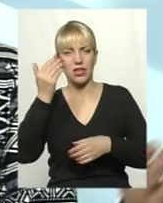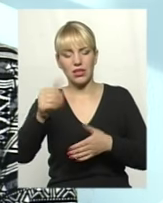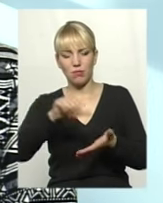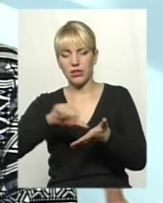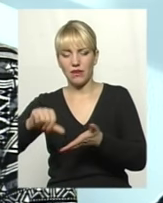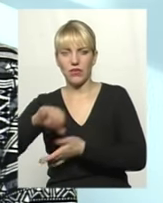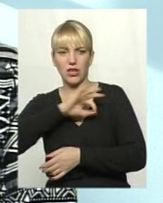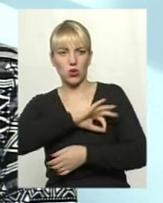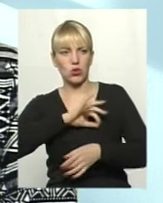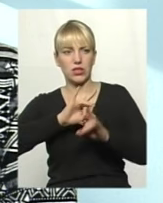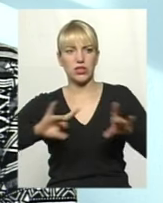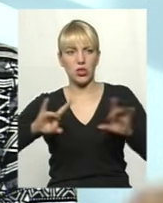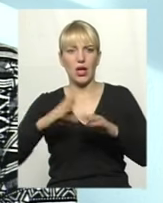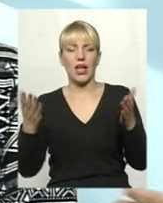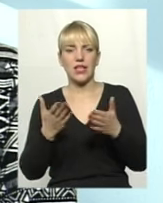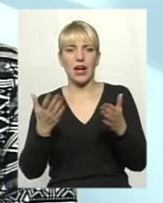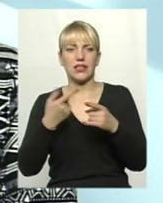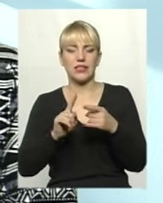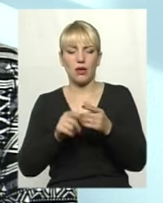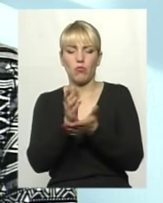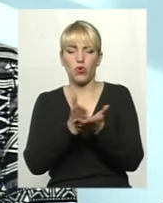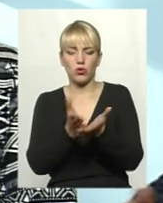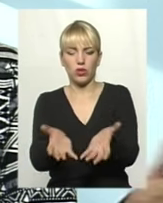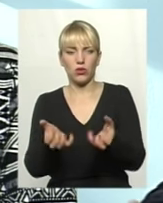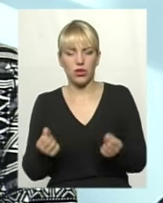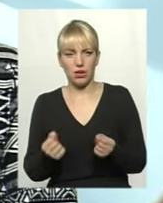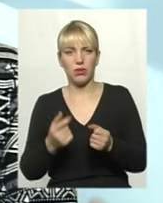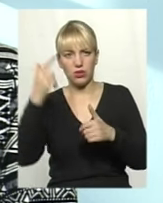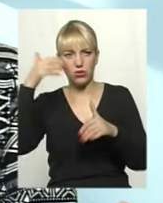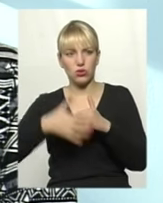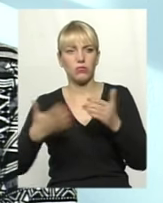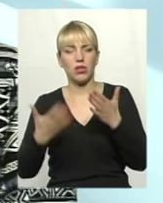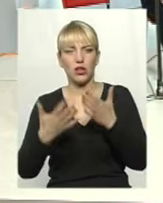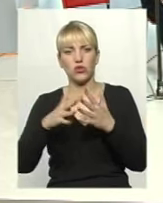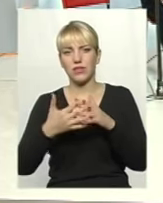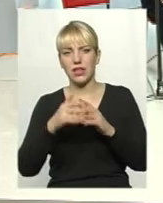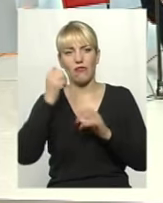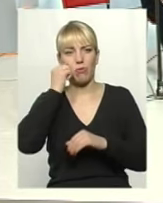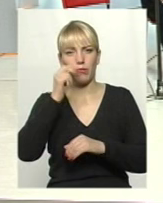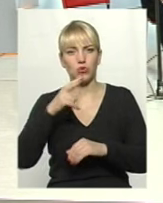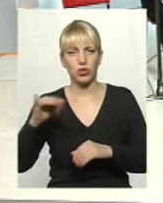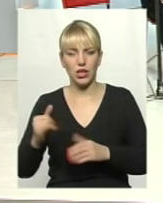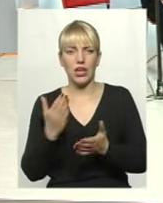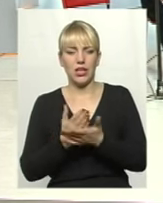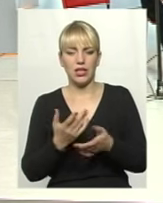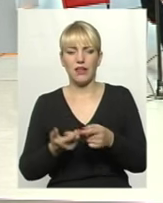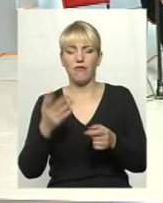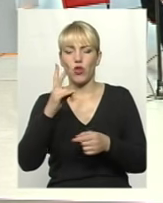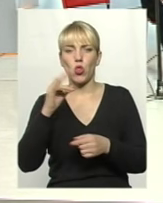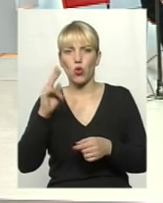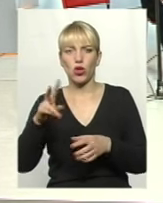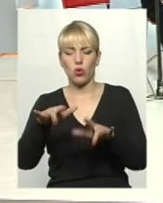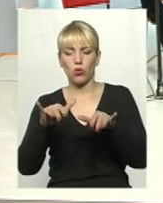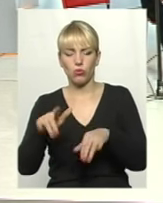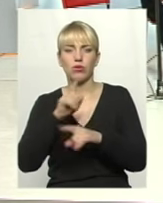представники юстиції розказували, яким чином ці послуги отримати. Зрозуміло, що якщо в селі в бабушки, там є її внука комп'ютер, вона його не буде